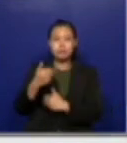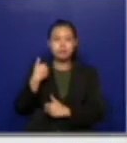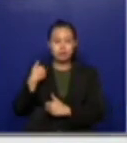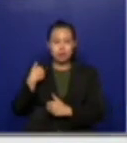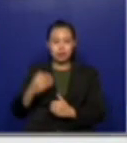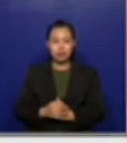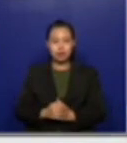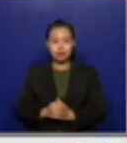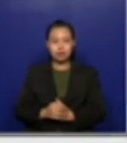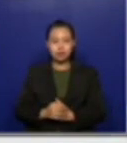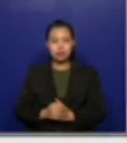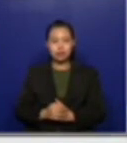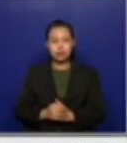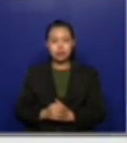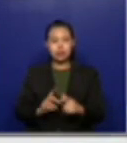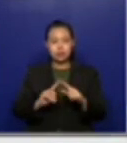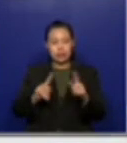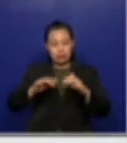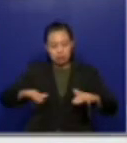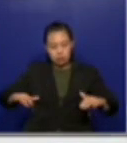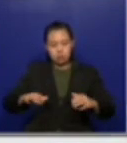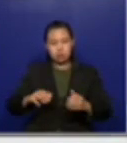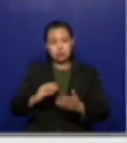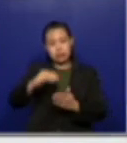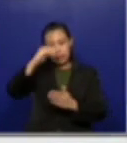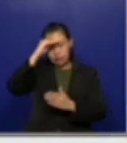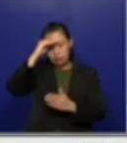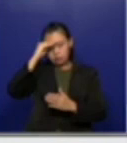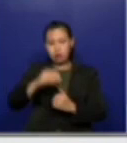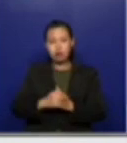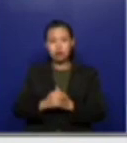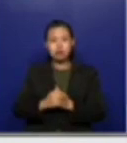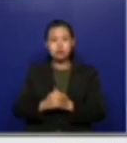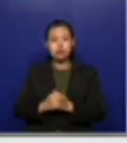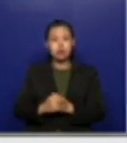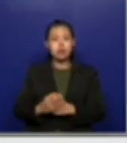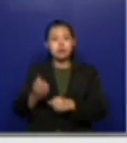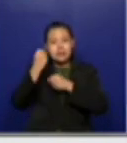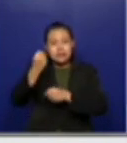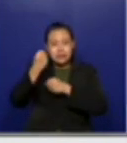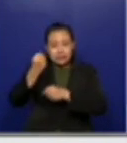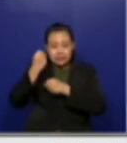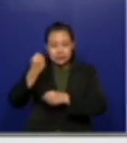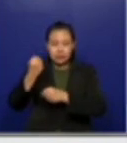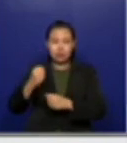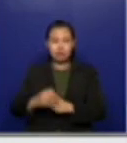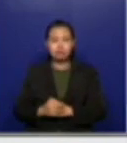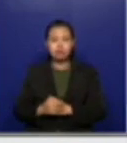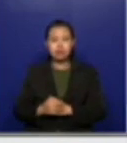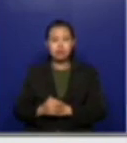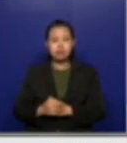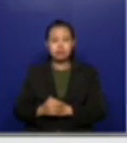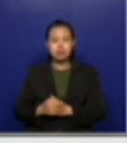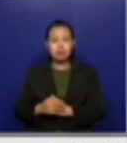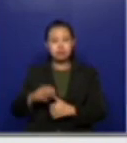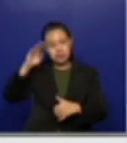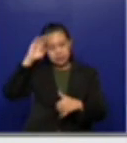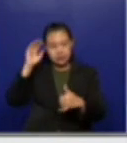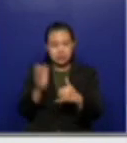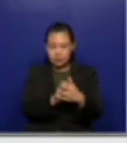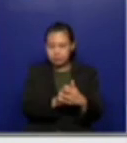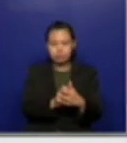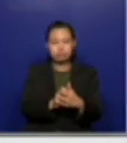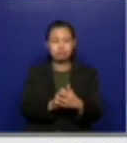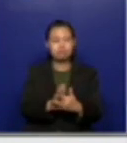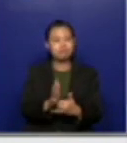ก็ยังจับท่านต้องบอกไปยังตำรวจนะฮะอะไรนิดอะไรหน่อยอย่าใช้คำว่าน้ำผึ้งหยดเดียวที่มันจะเกิดขึ้นในประเทศไ